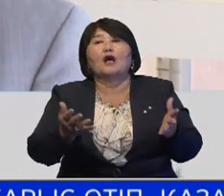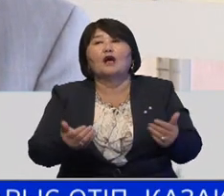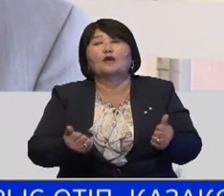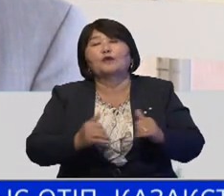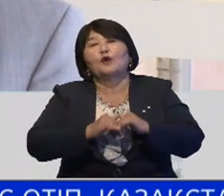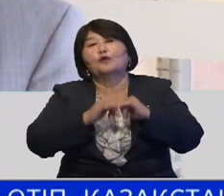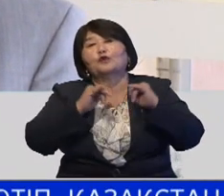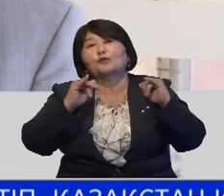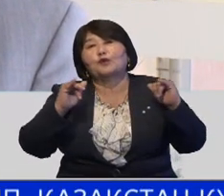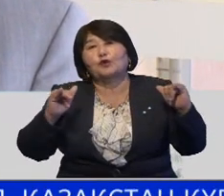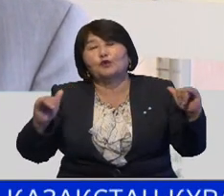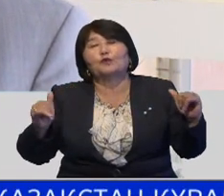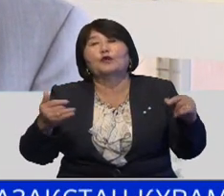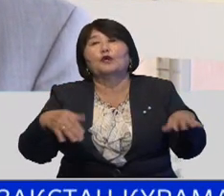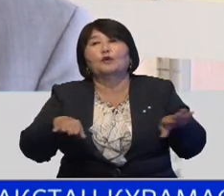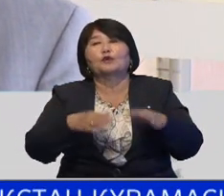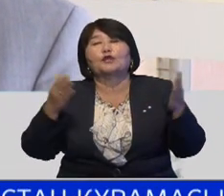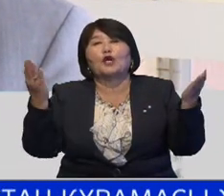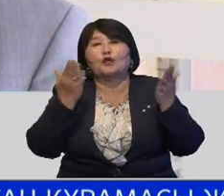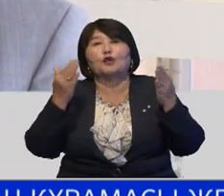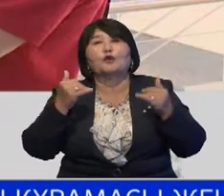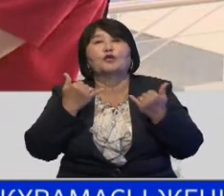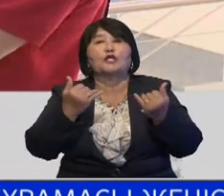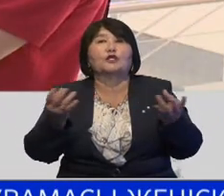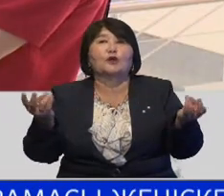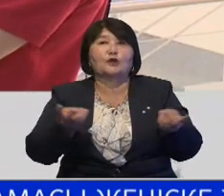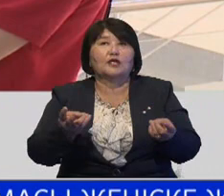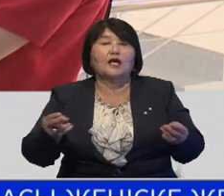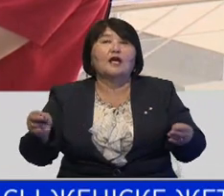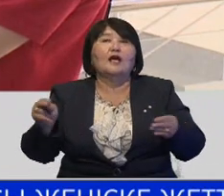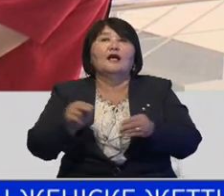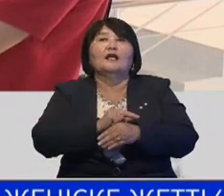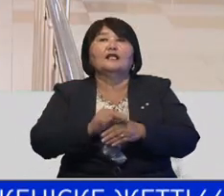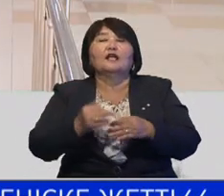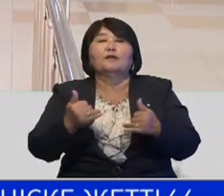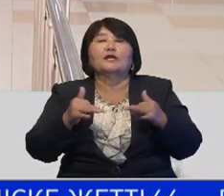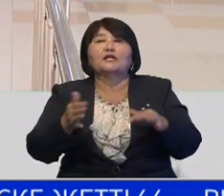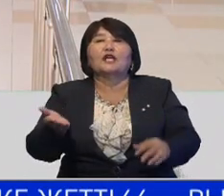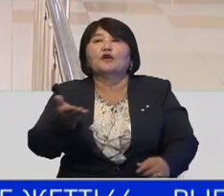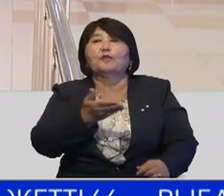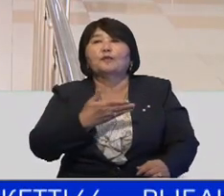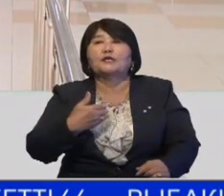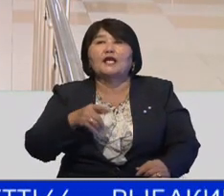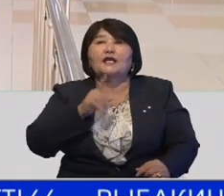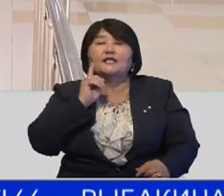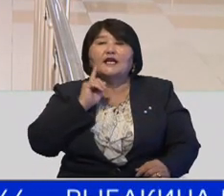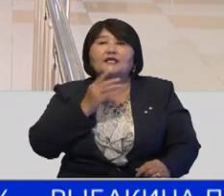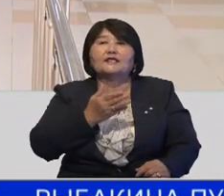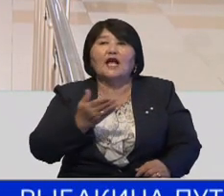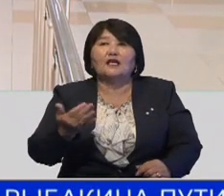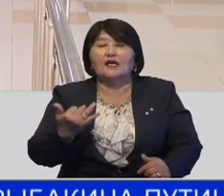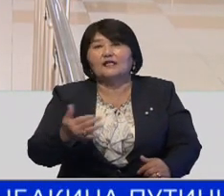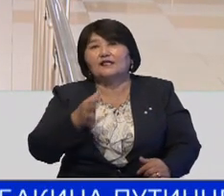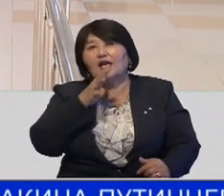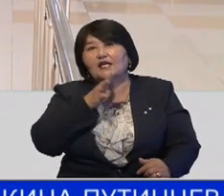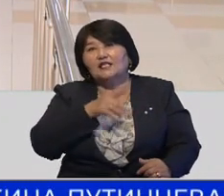өсіп өркендеуіне осындай қимылдар жасау керек деп ойлаймын. Тәрбие тәлім жағына деген кезде біз енді жастарға қазіргі